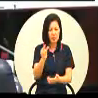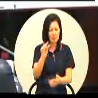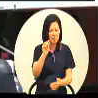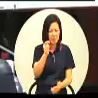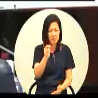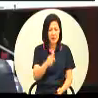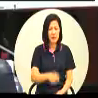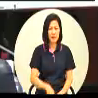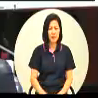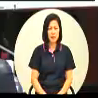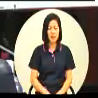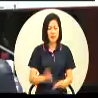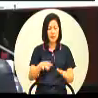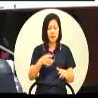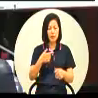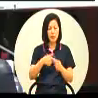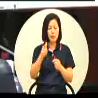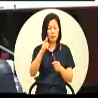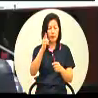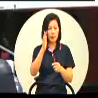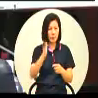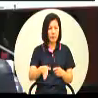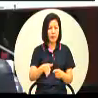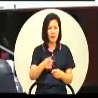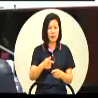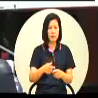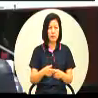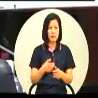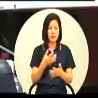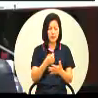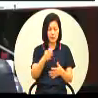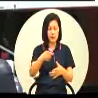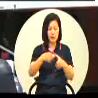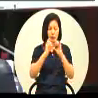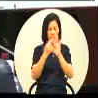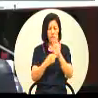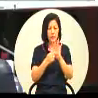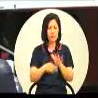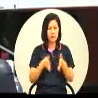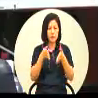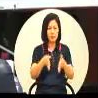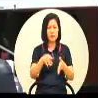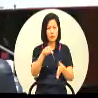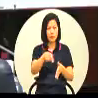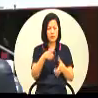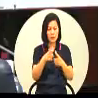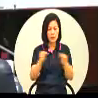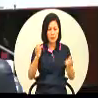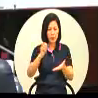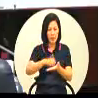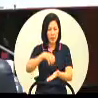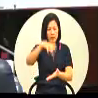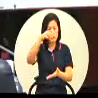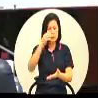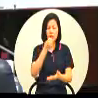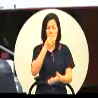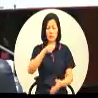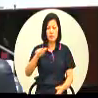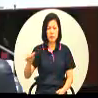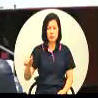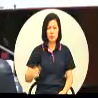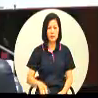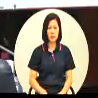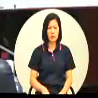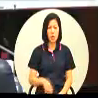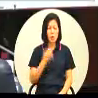剩六分半的时间，请市长来回答，你针对这个日本核灾食品，如果我们